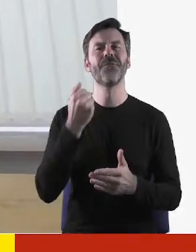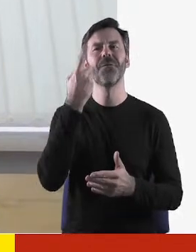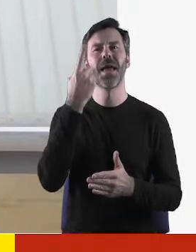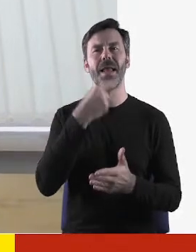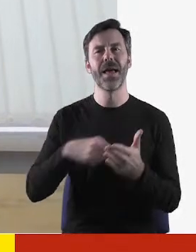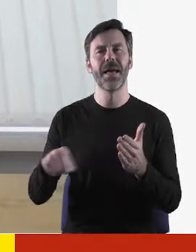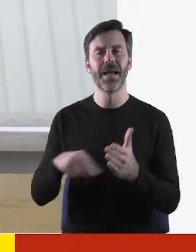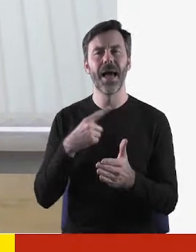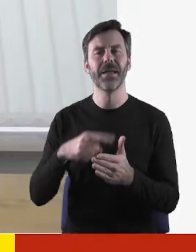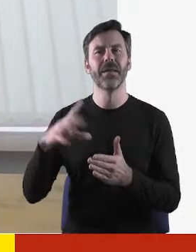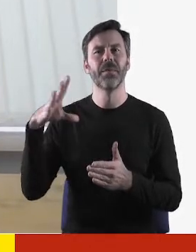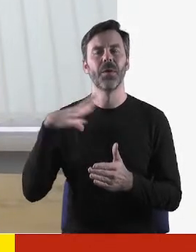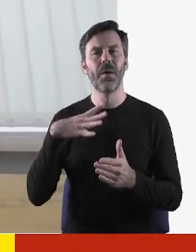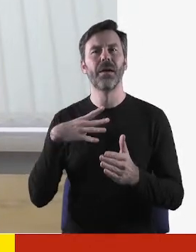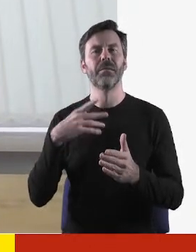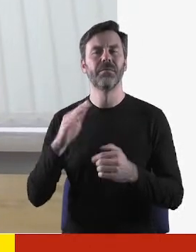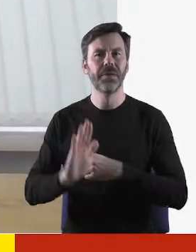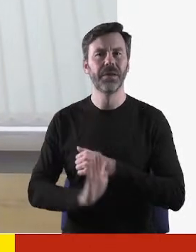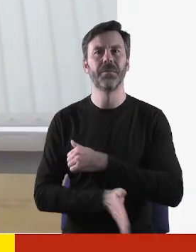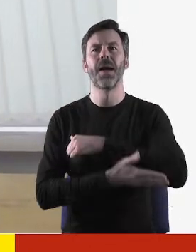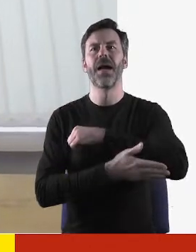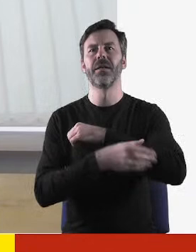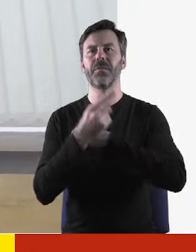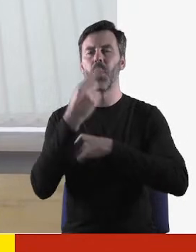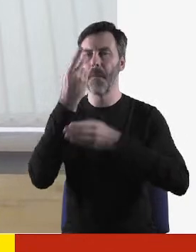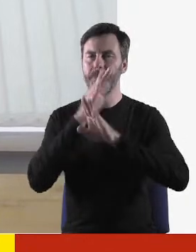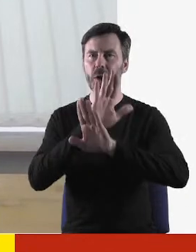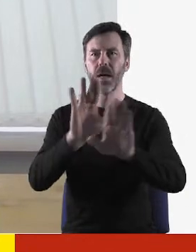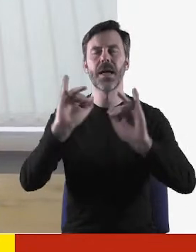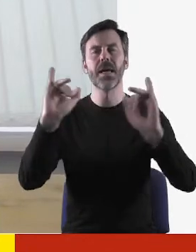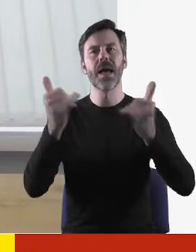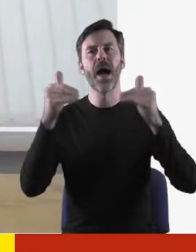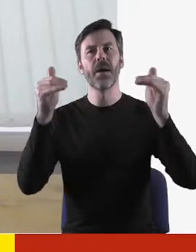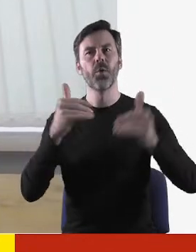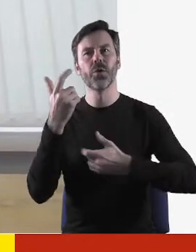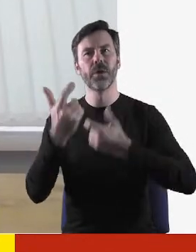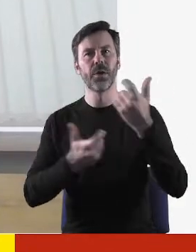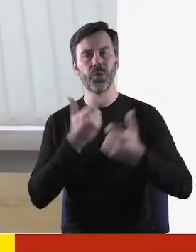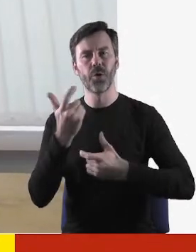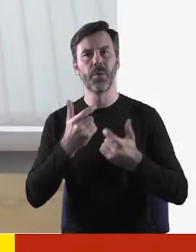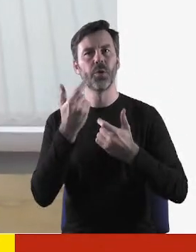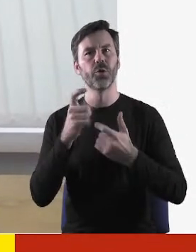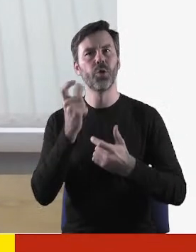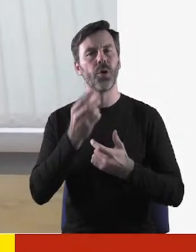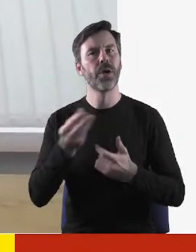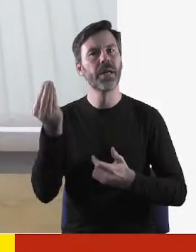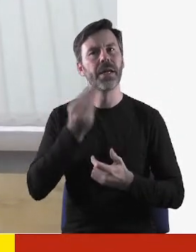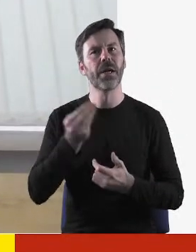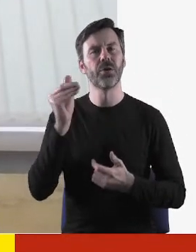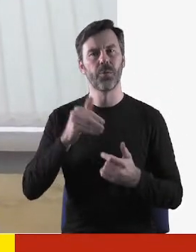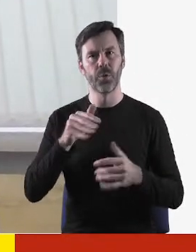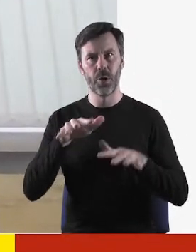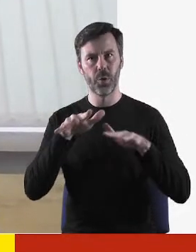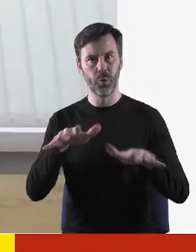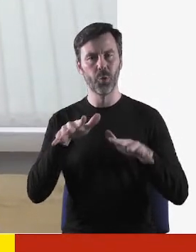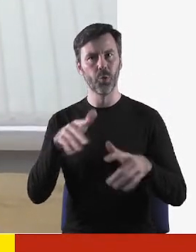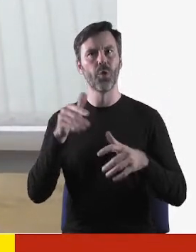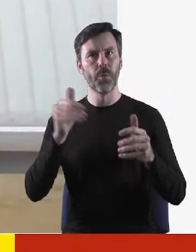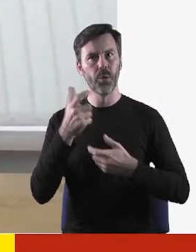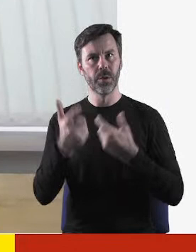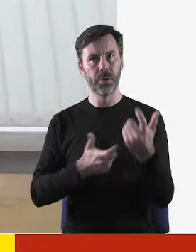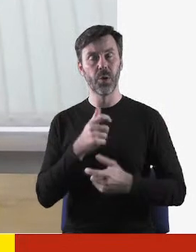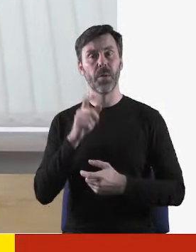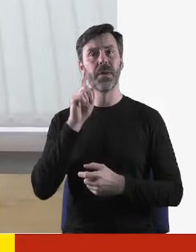który wielokrotnie żeśmy wspierali, pokazywali, jak można i co można jeszcze zrobić, bo można jeszcze dużo zrobić, ale to,